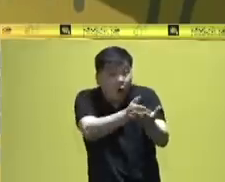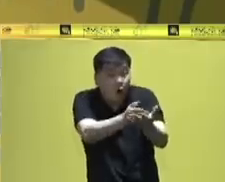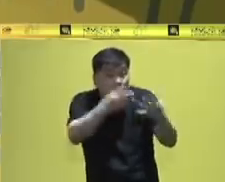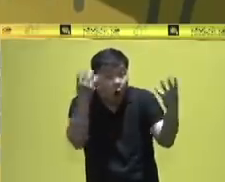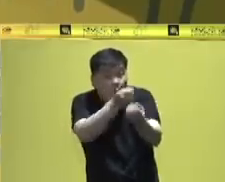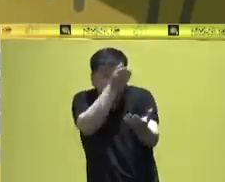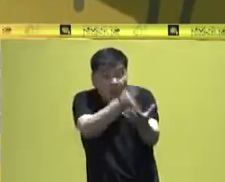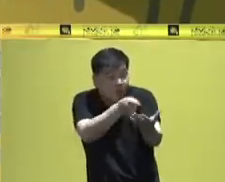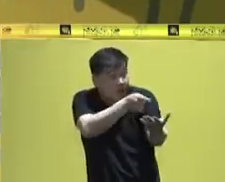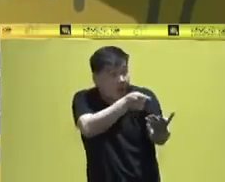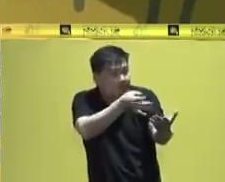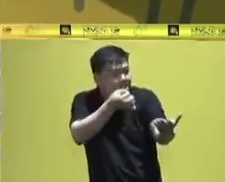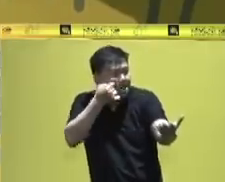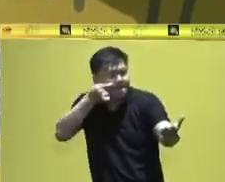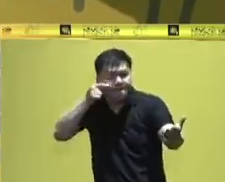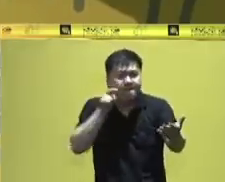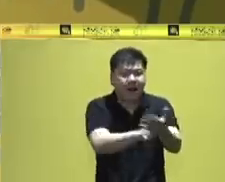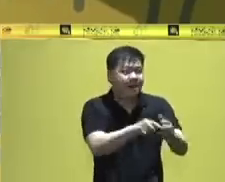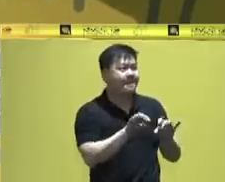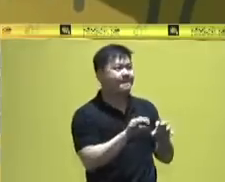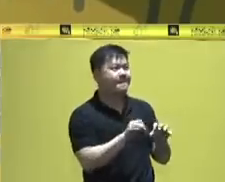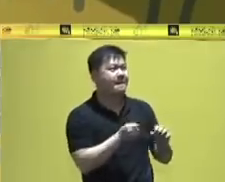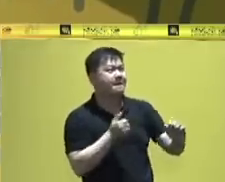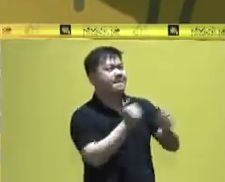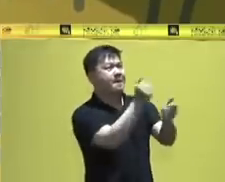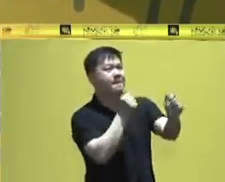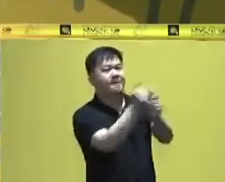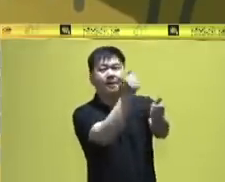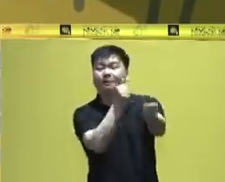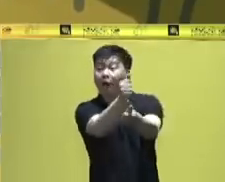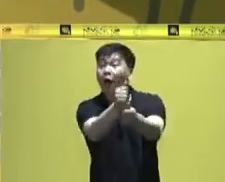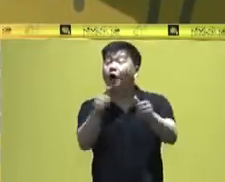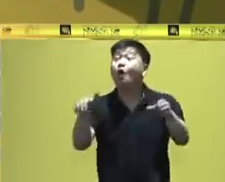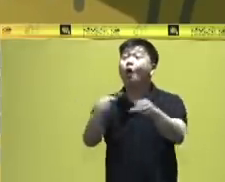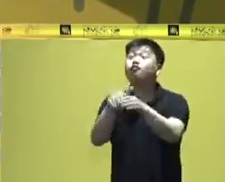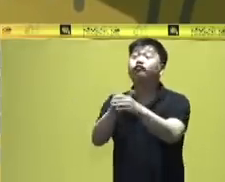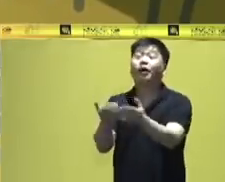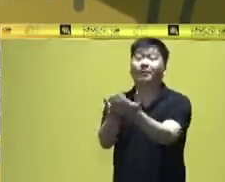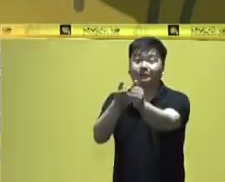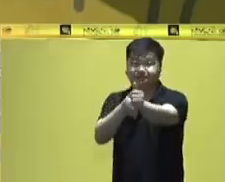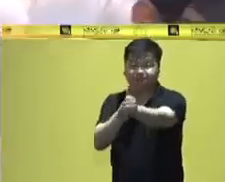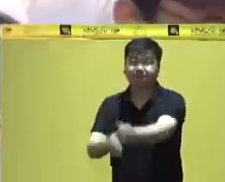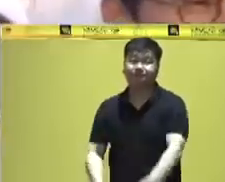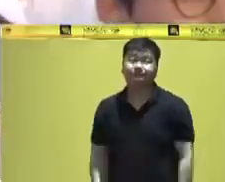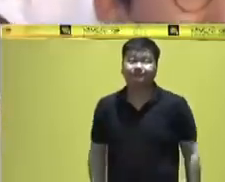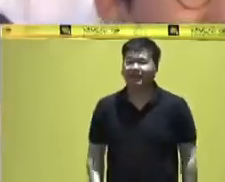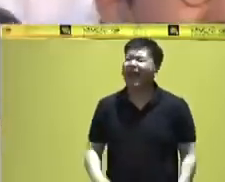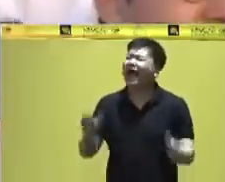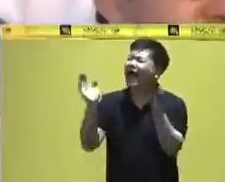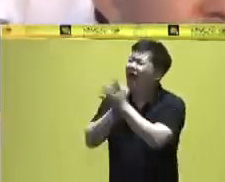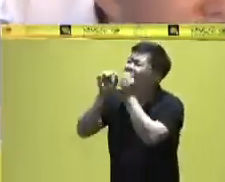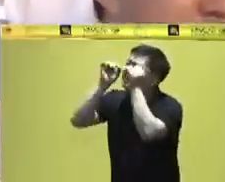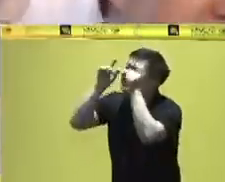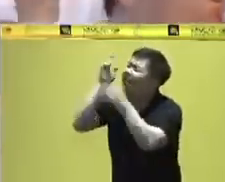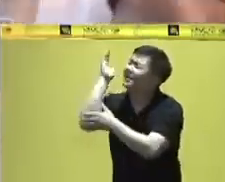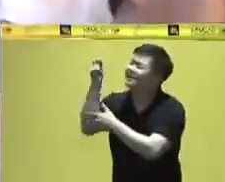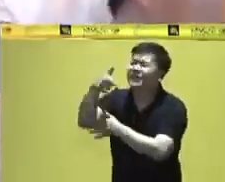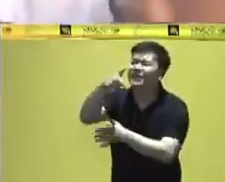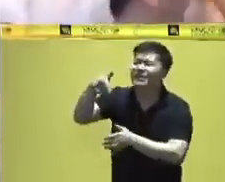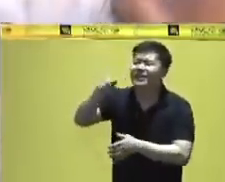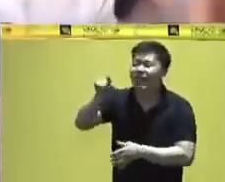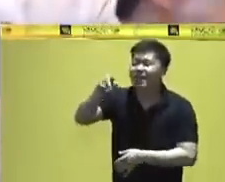왜곡된 보도에 대해서는 댓글로 응징하는 예. 이 창조적인 문화를 계속 발전시켜 나갔습니다. 역시 깨시민, 예. 깨어있는